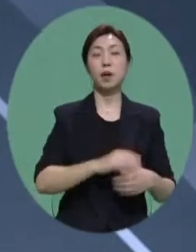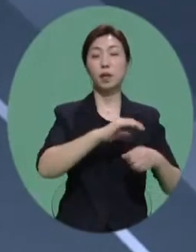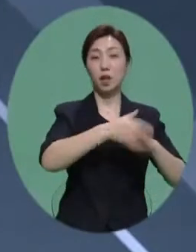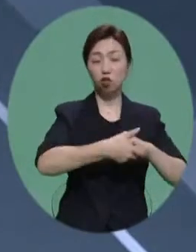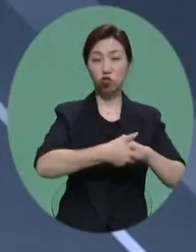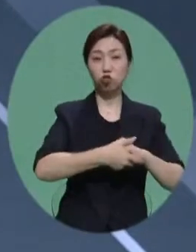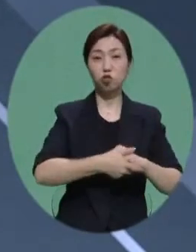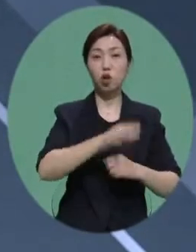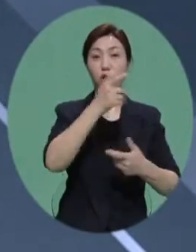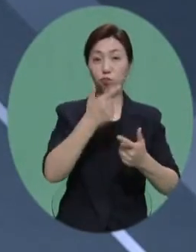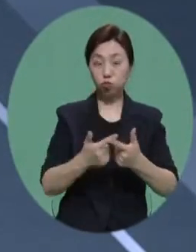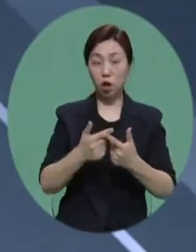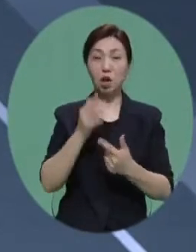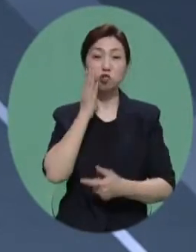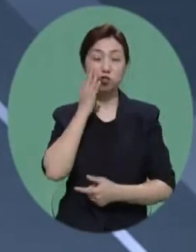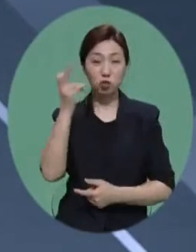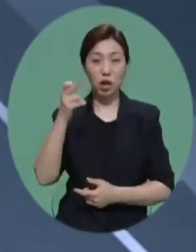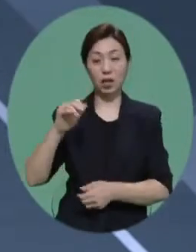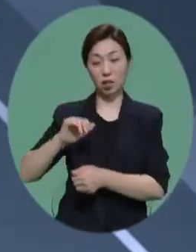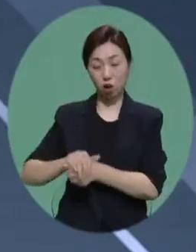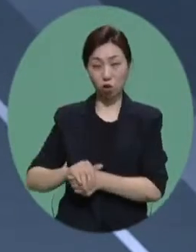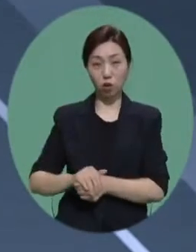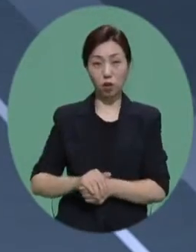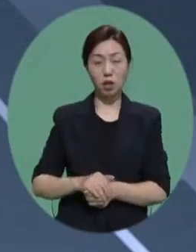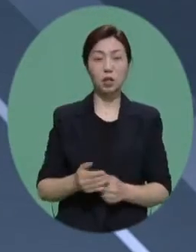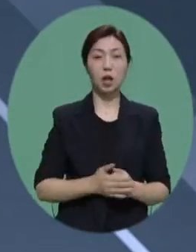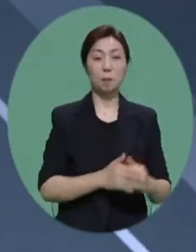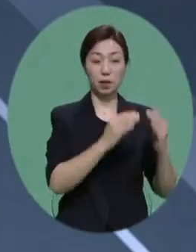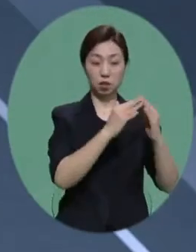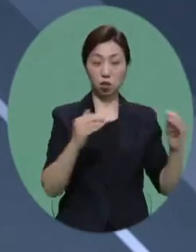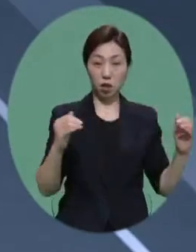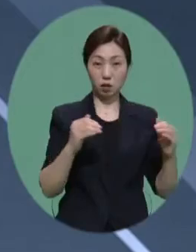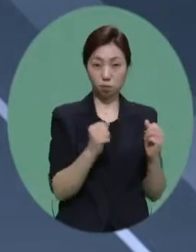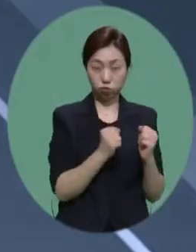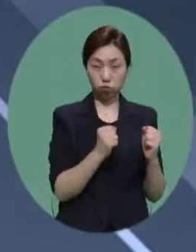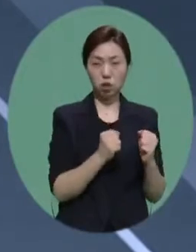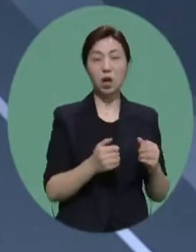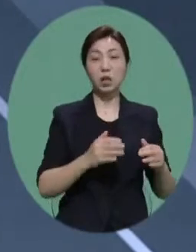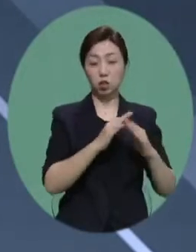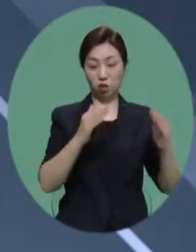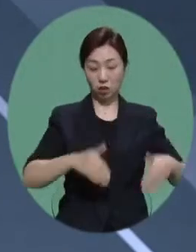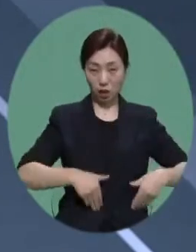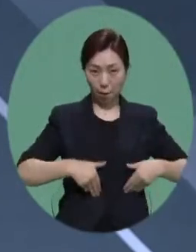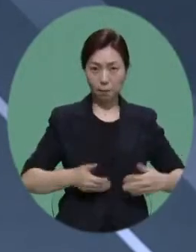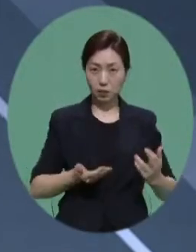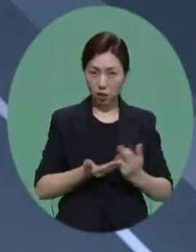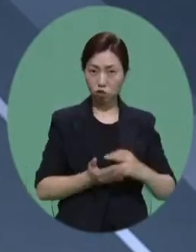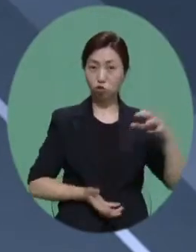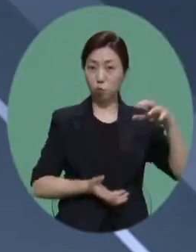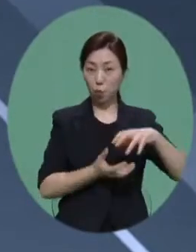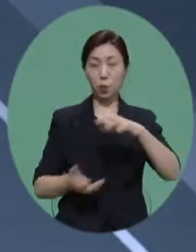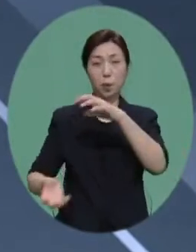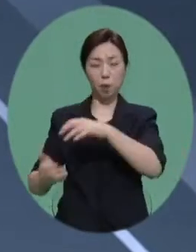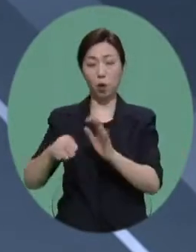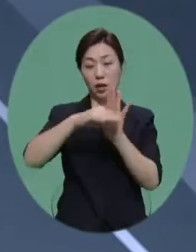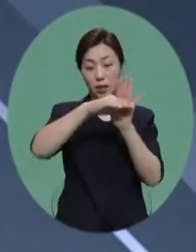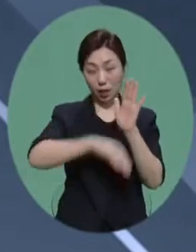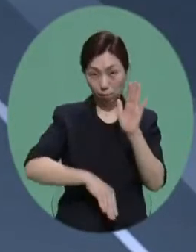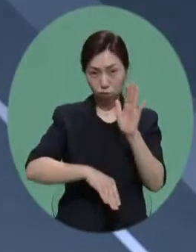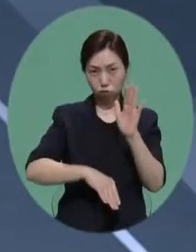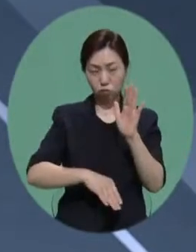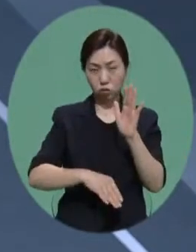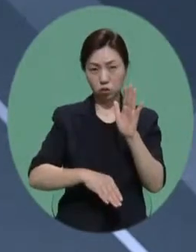볼 경 전남 광주 전북 제주 를 묶어서 남부 수도권 이라고 하나 하는 것 하나 만들자 재정적 영향도 확대시